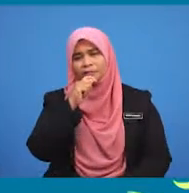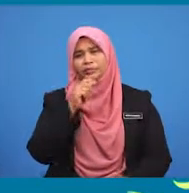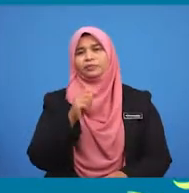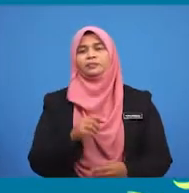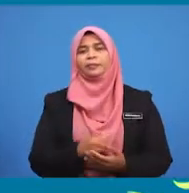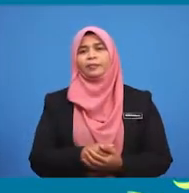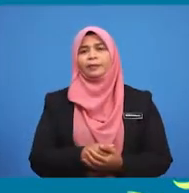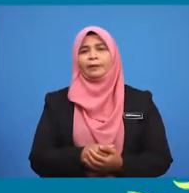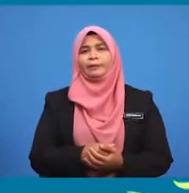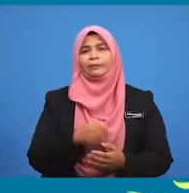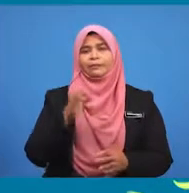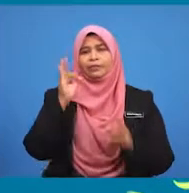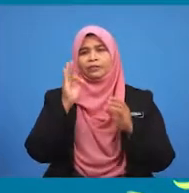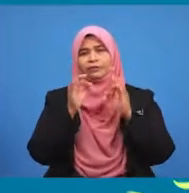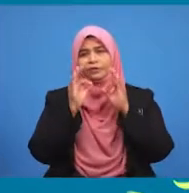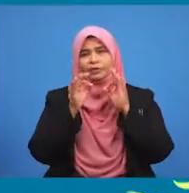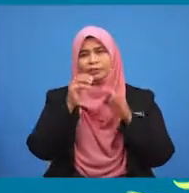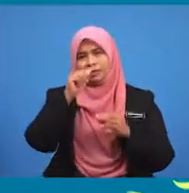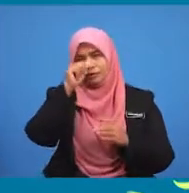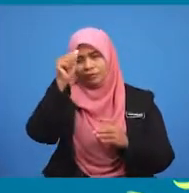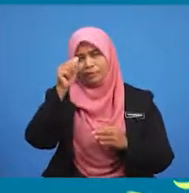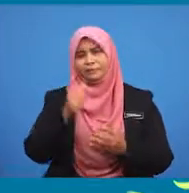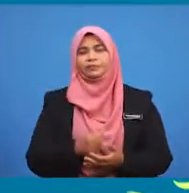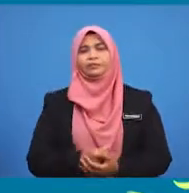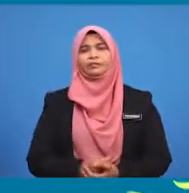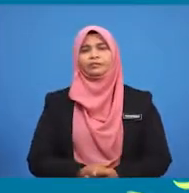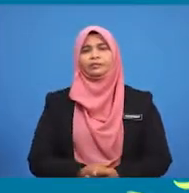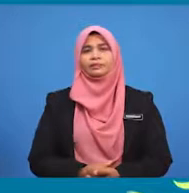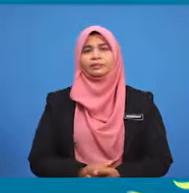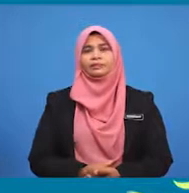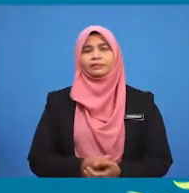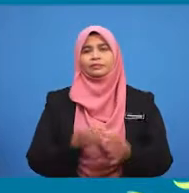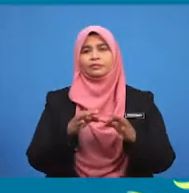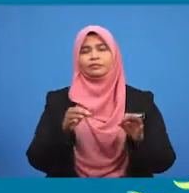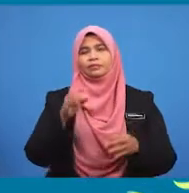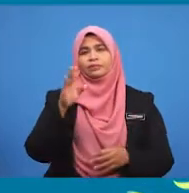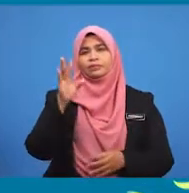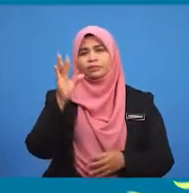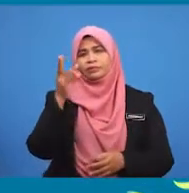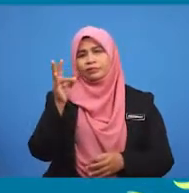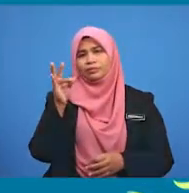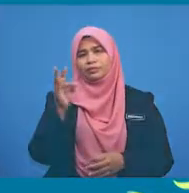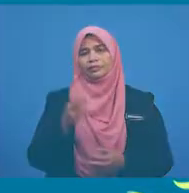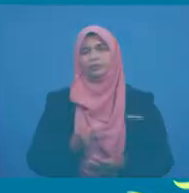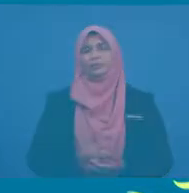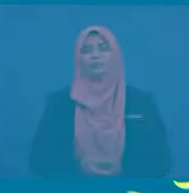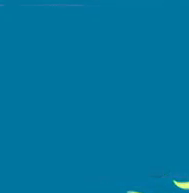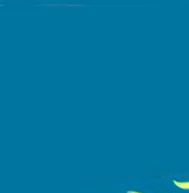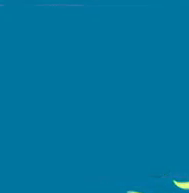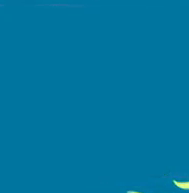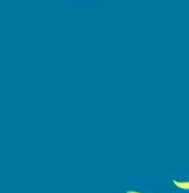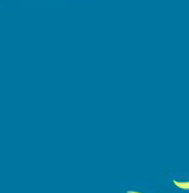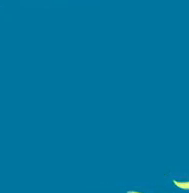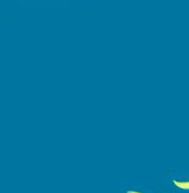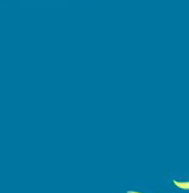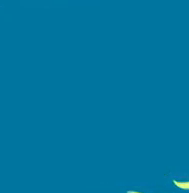Yusuf ayat yang ke-17 yang berbunyi, A'udzu billahi minasyaitonir rajim. Wa ma anta